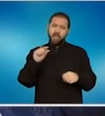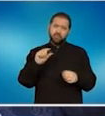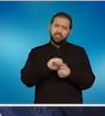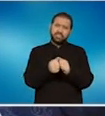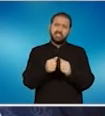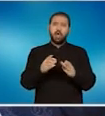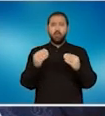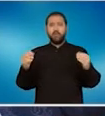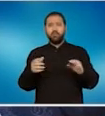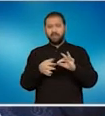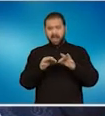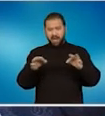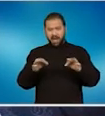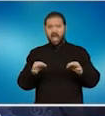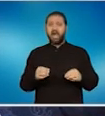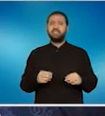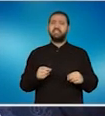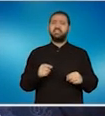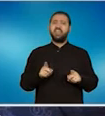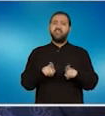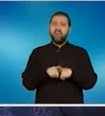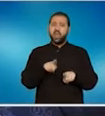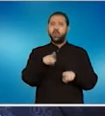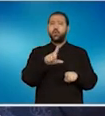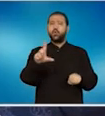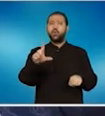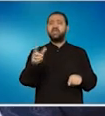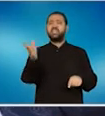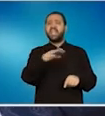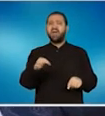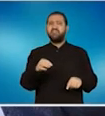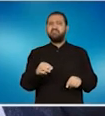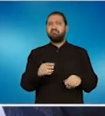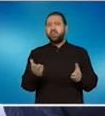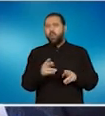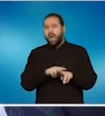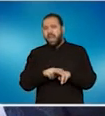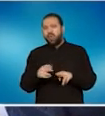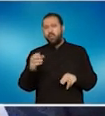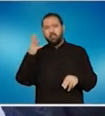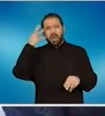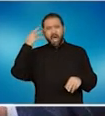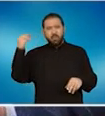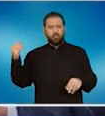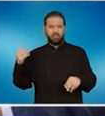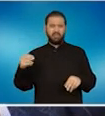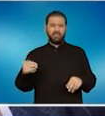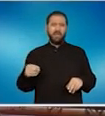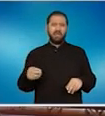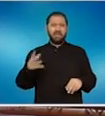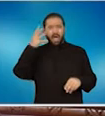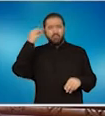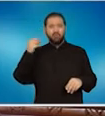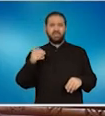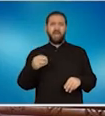persoana și de personalitatea dumnealui, oarecum l-am uitat. Am uitat că suntem cumva galerieni